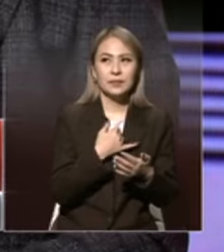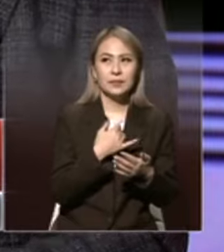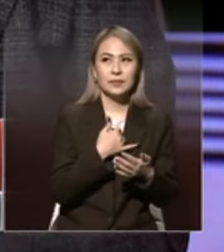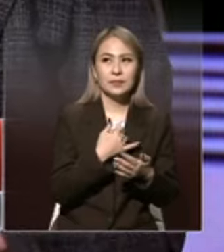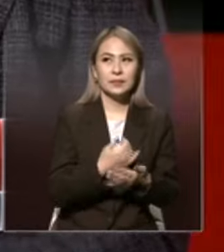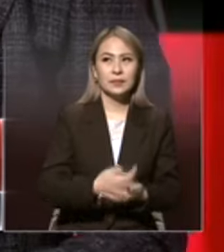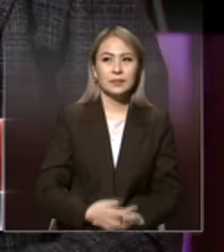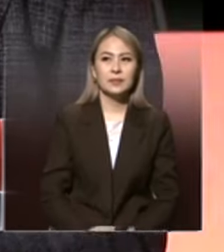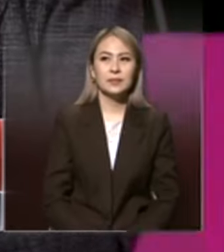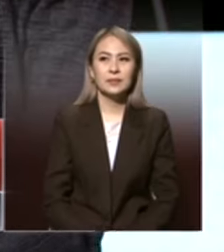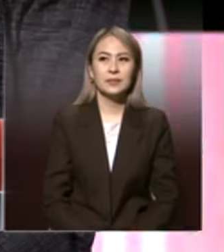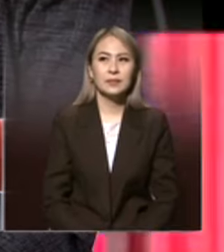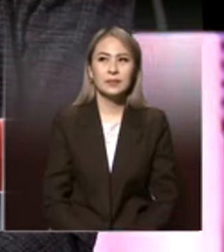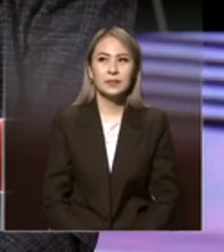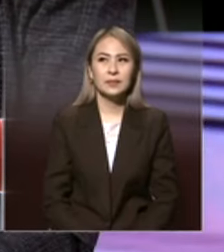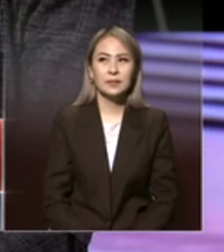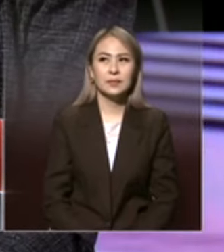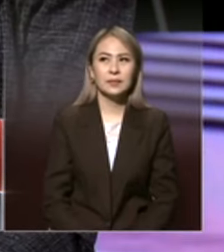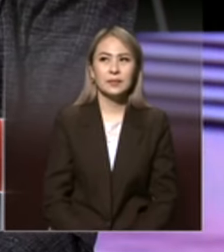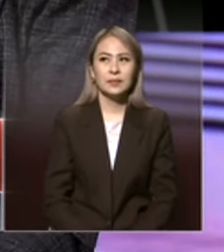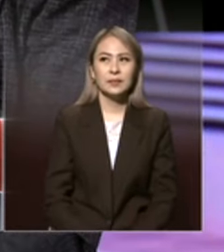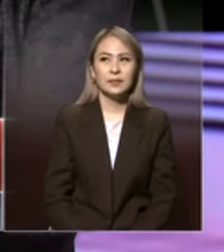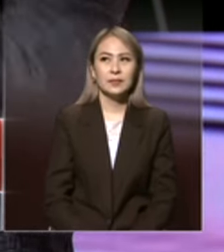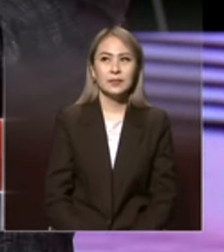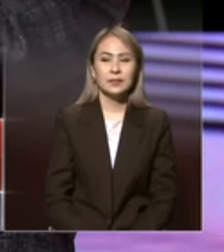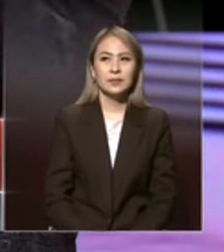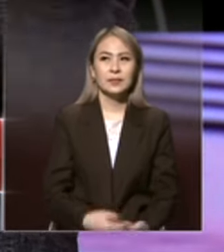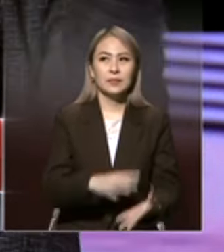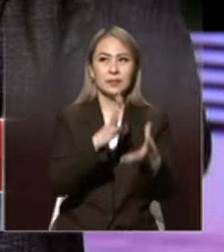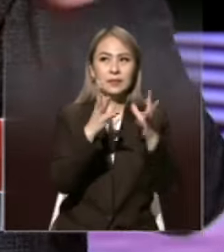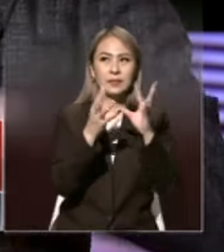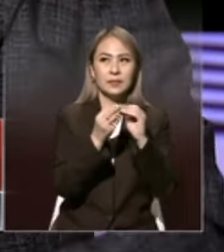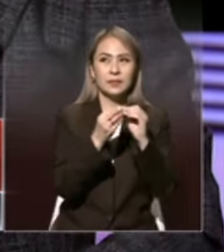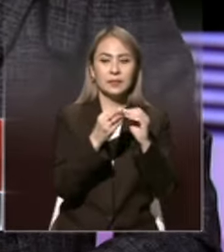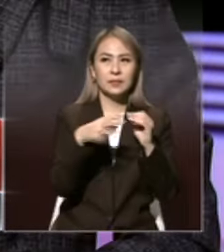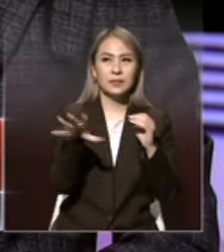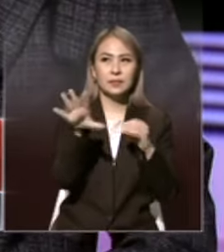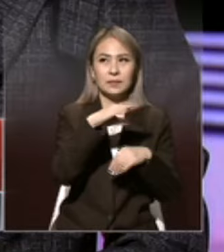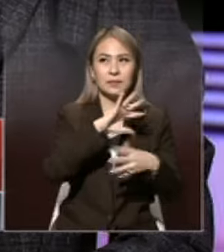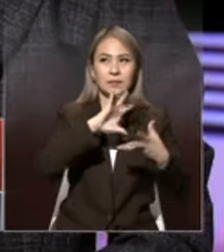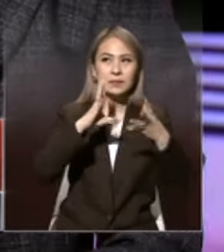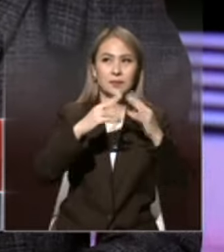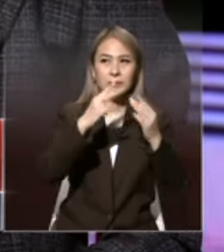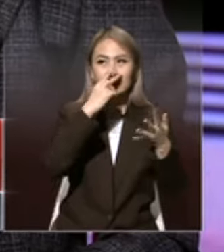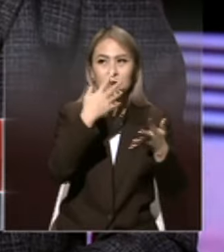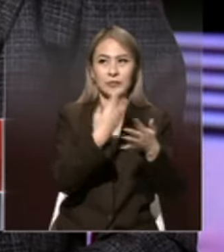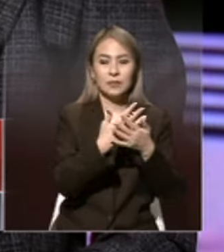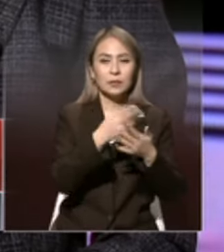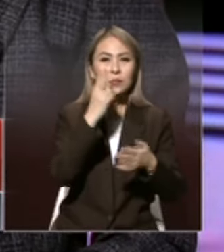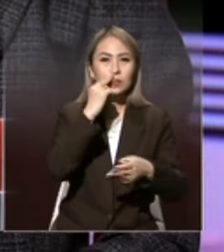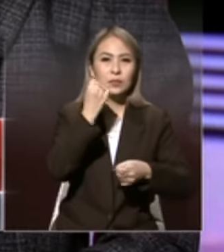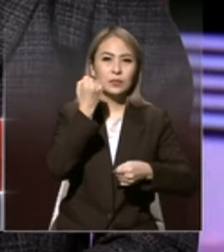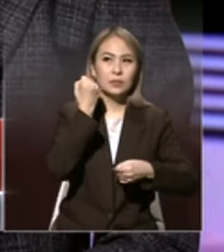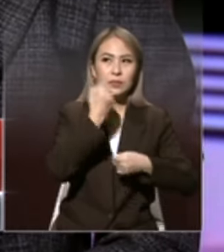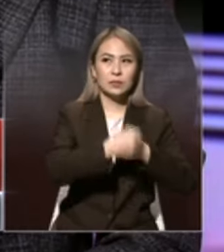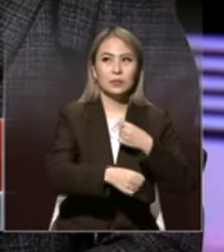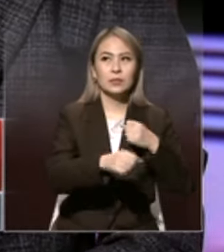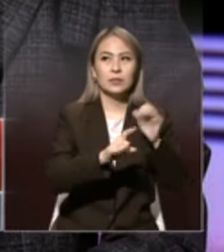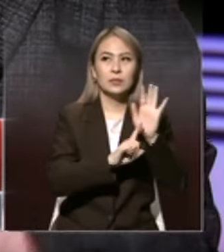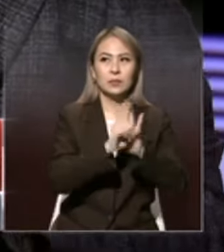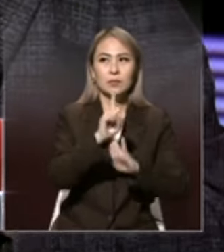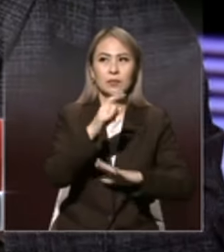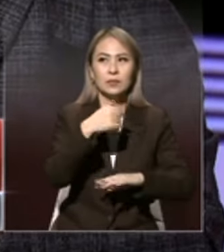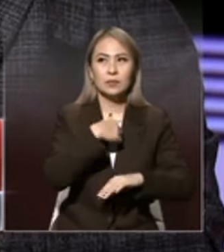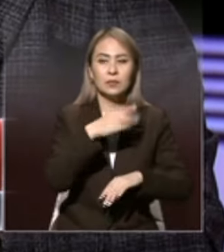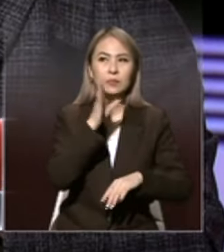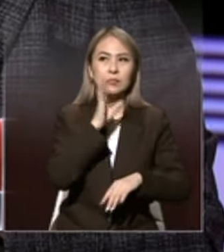Қазір жарнама бізде күйеу елінде не көрсетілді? Ол бізде бүкіл телеарналарда көрсетілді. Күйеуі ұрады әйелін, сосын әйелі не дейді?